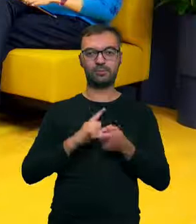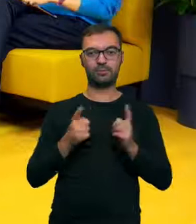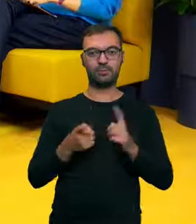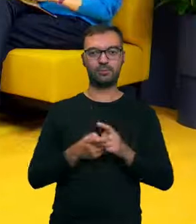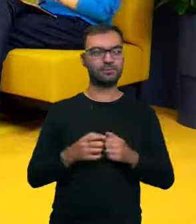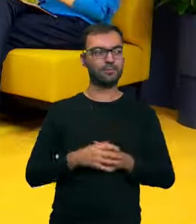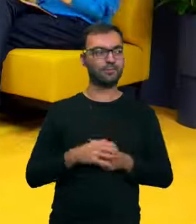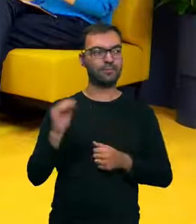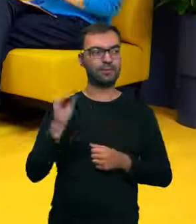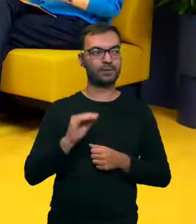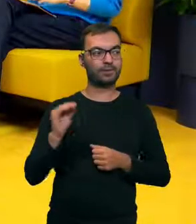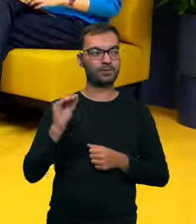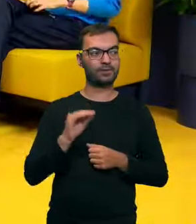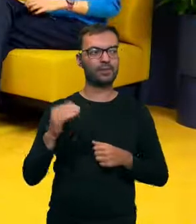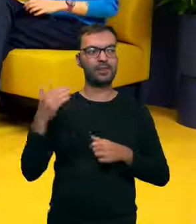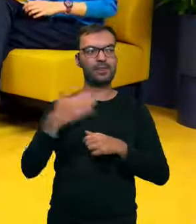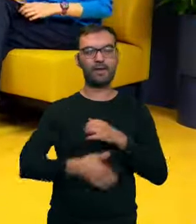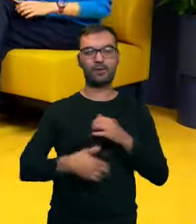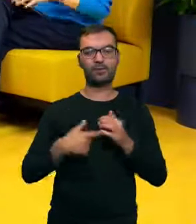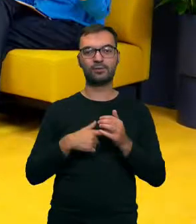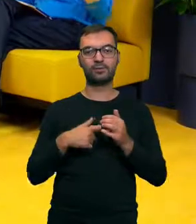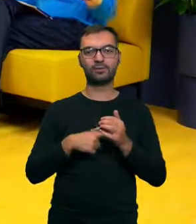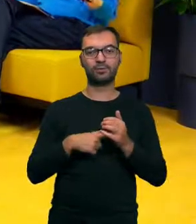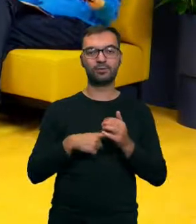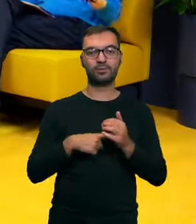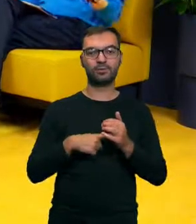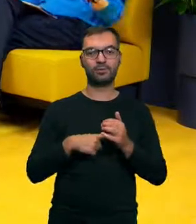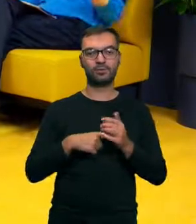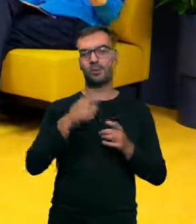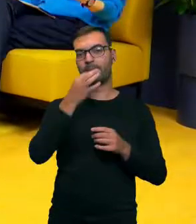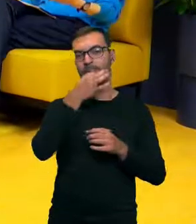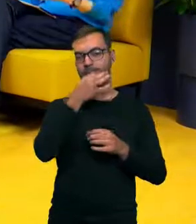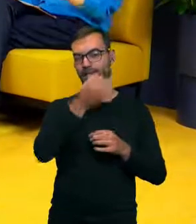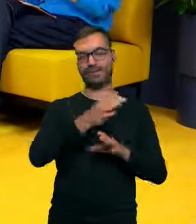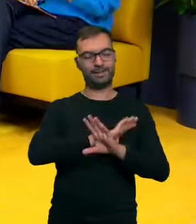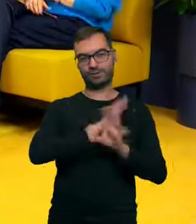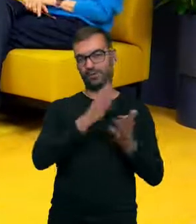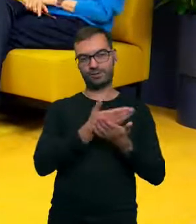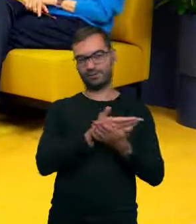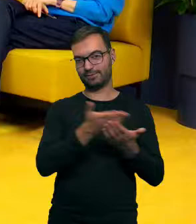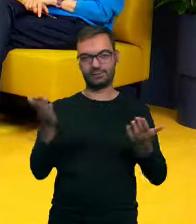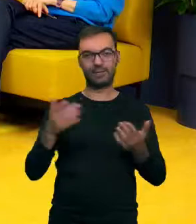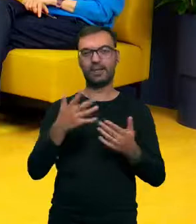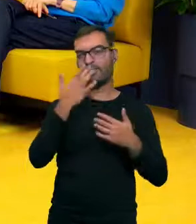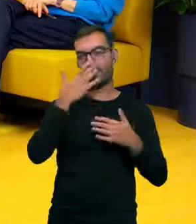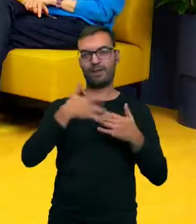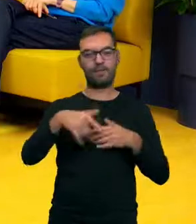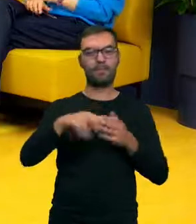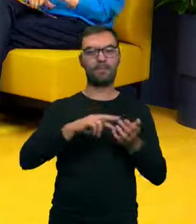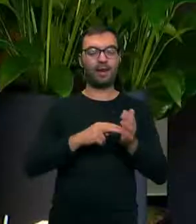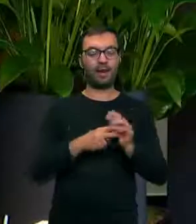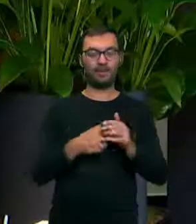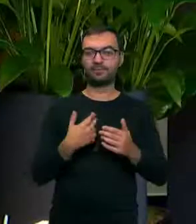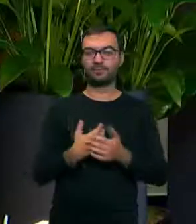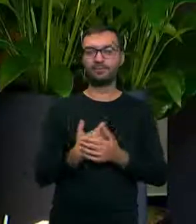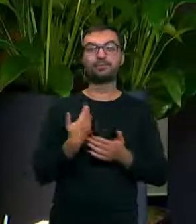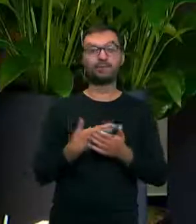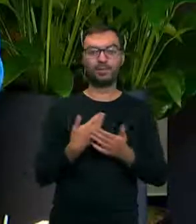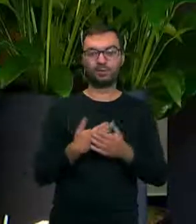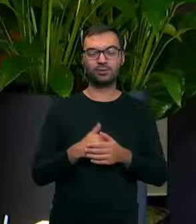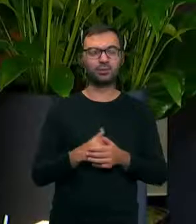tego spotkania, ale jeszcze na koniec sakramentalne pytanie do wszystkich panów o najbliższe plany, bo też pojawiały się